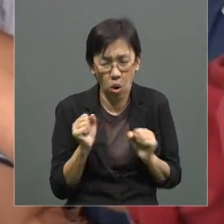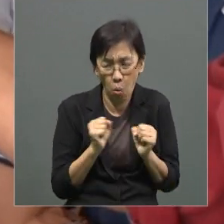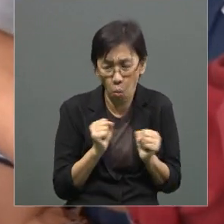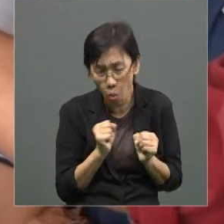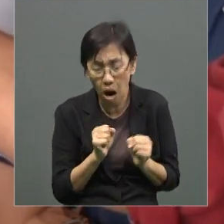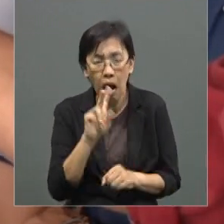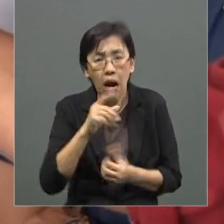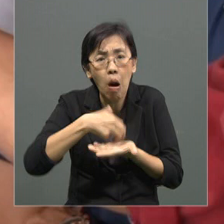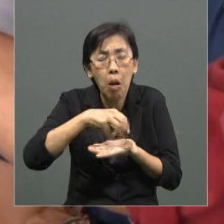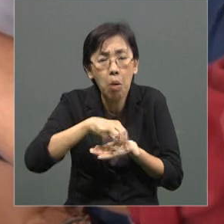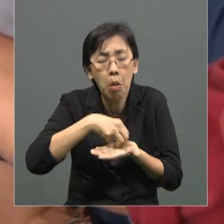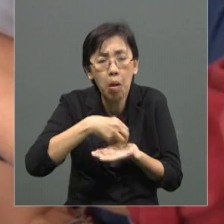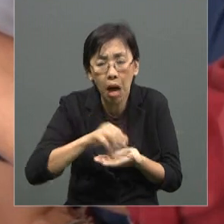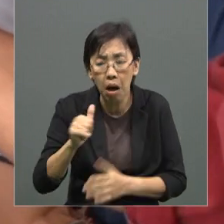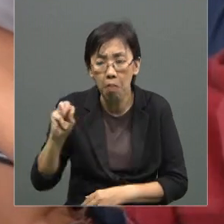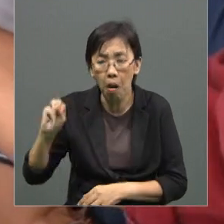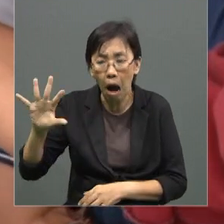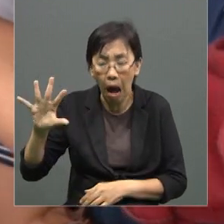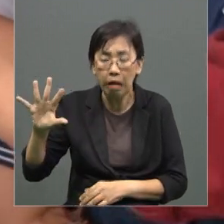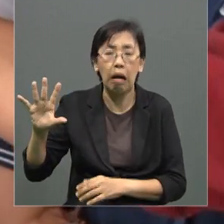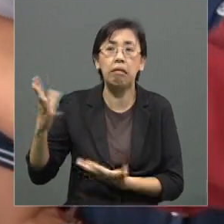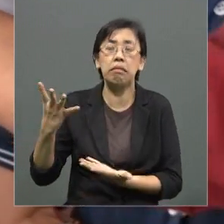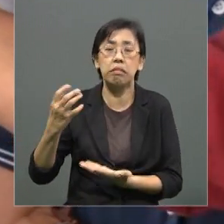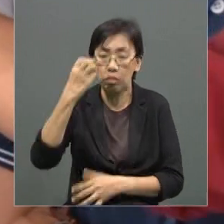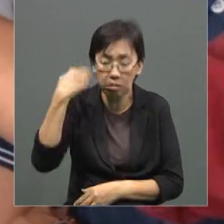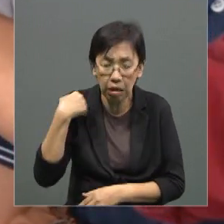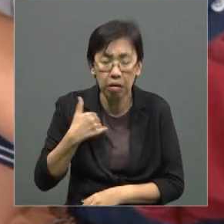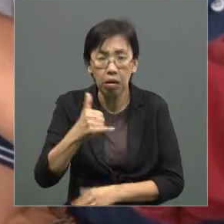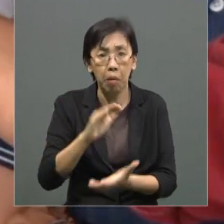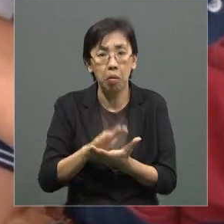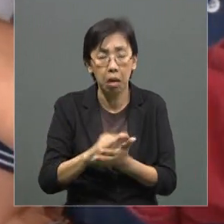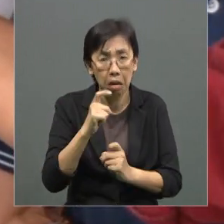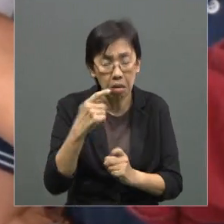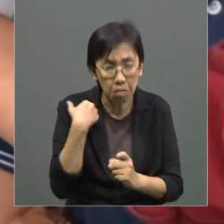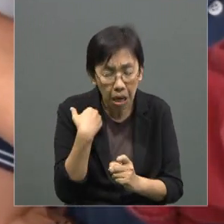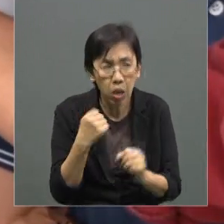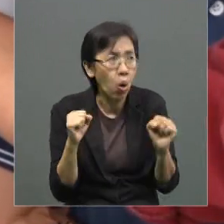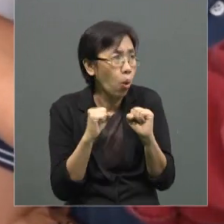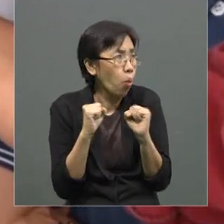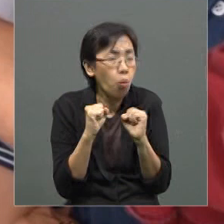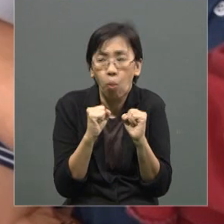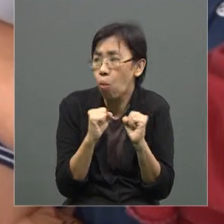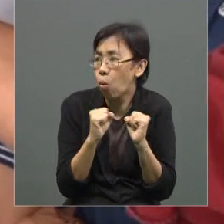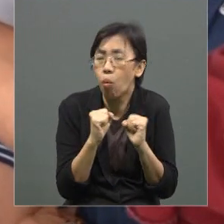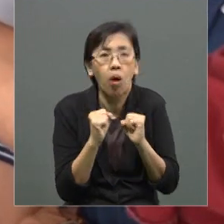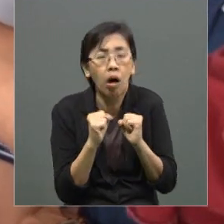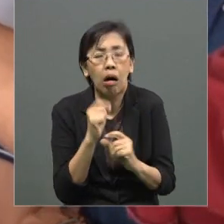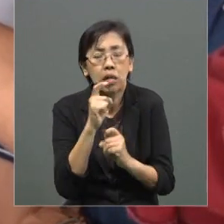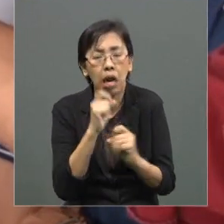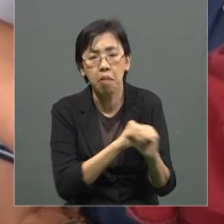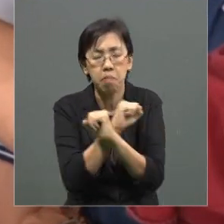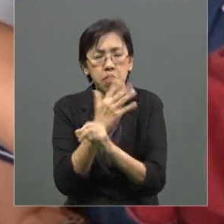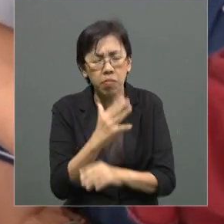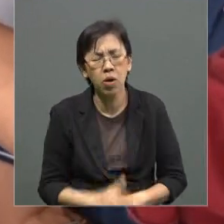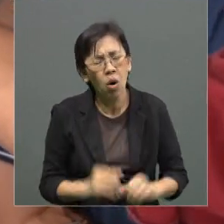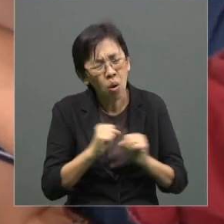ให้ข่าวแบบนี้ม.5จะทำอะไรลูกหนูไหมไปเรียนจะปลอดภัยหรือเปล่าร ุ่นพี่ม .5ใช่กลัวความปลอดภัยหนูถามว่าทำไม